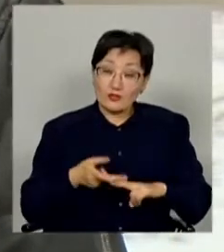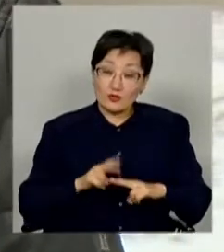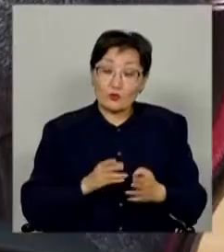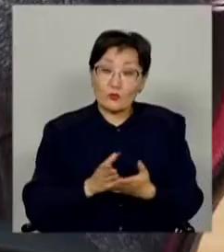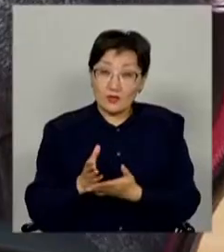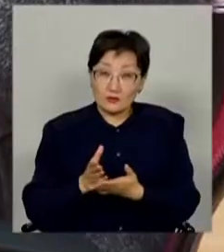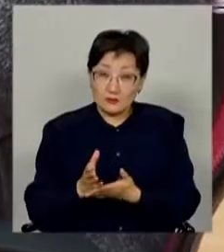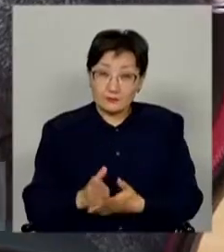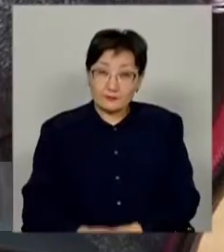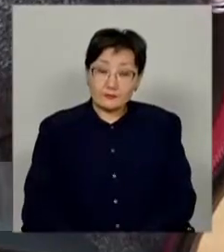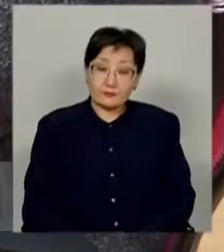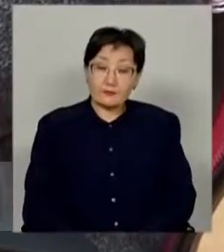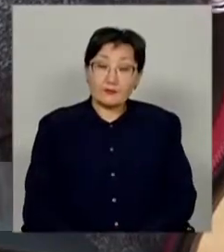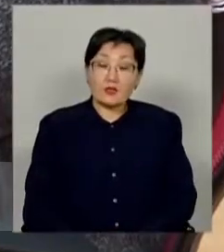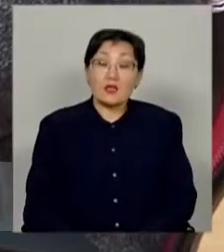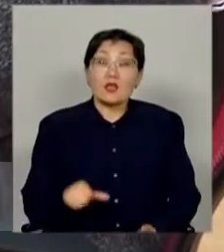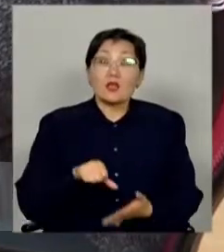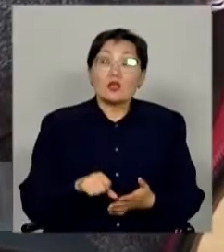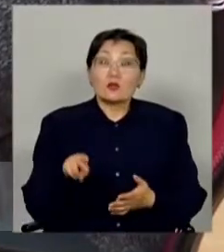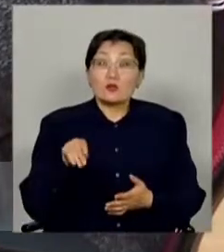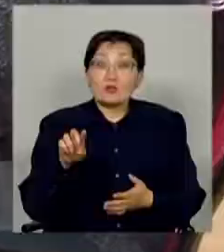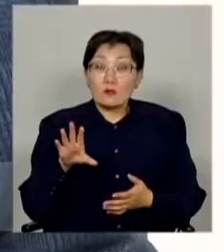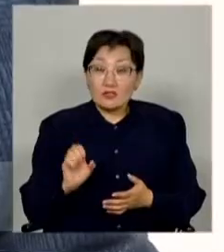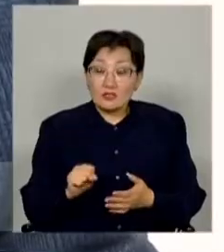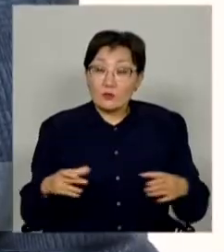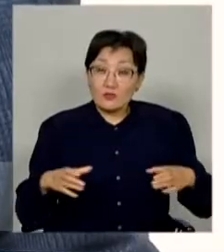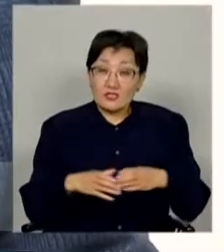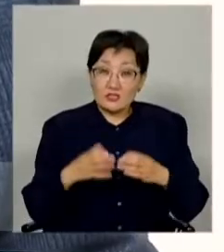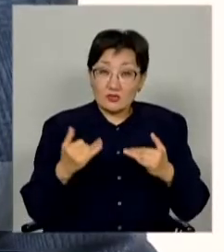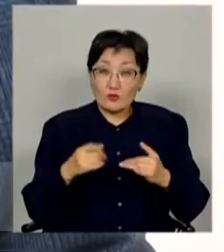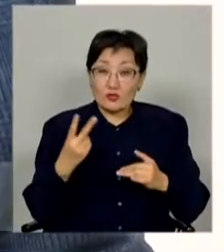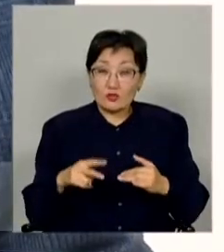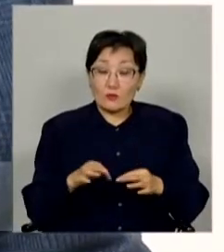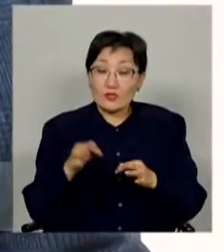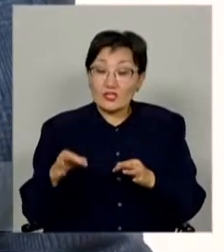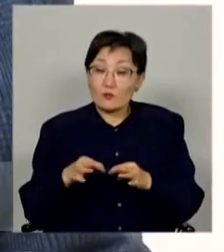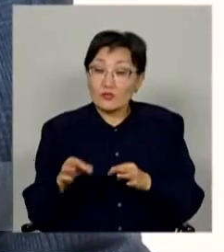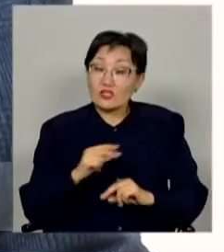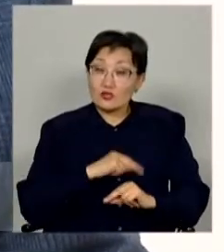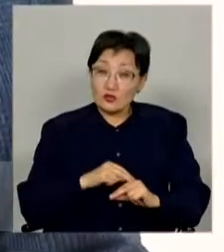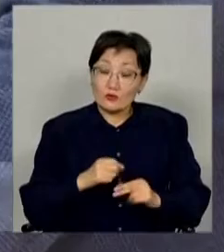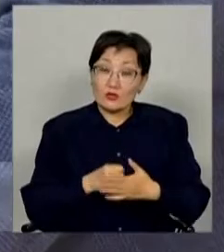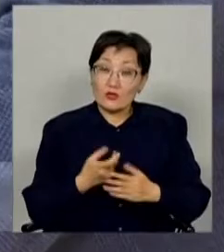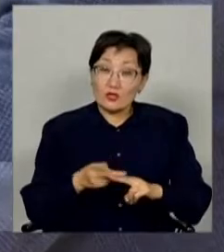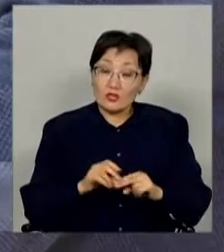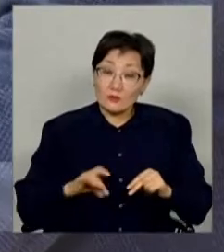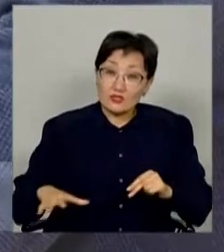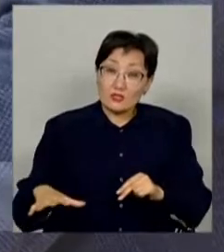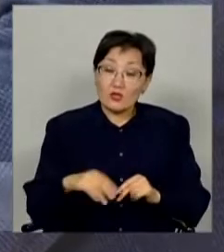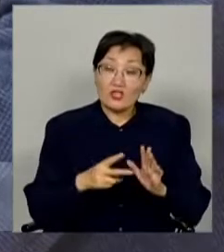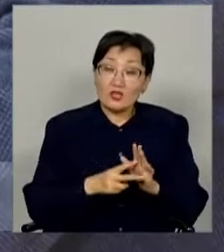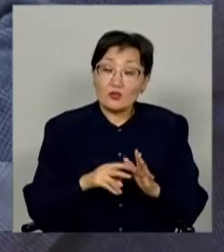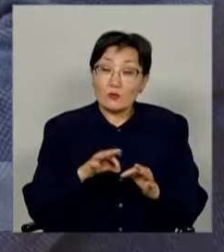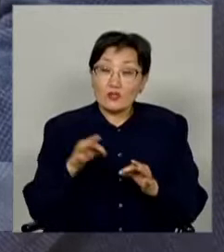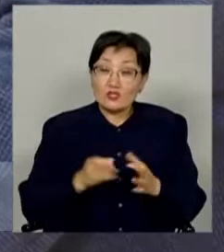бағытта болды. Ал үміткер Салтанат Тұрсынбекованың штабы қазір 20 өңірде жұмыс істеп тұр. Бұған дейін республиканың жеті